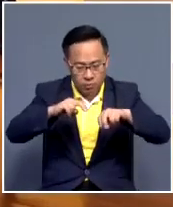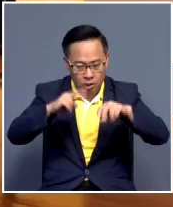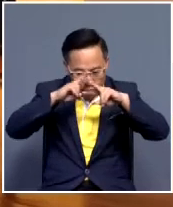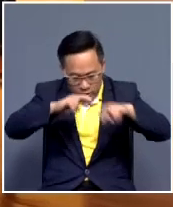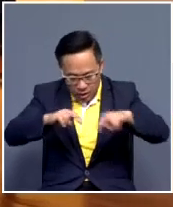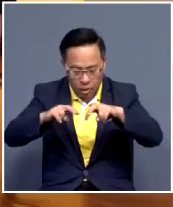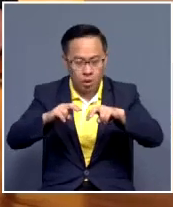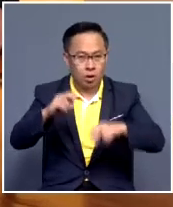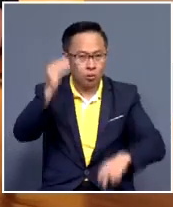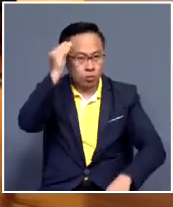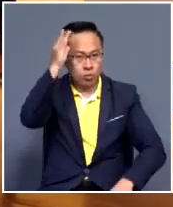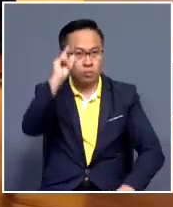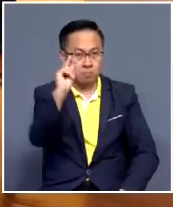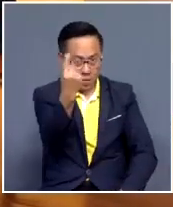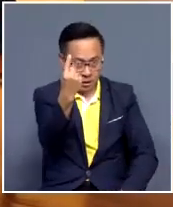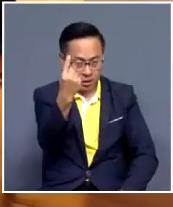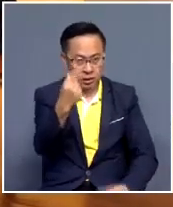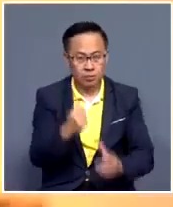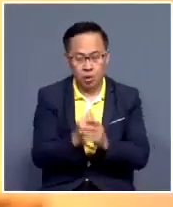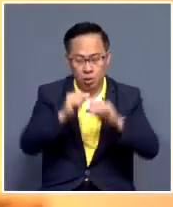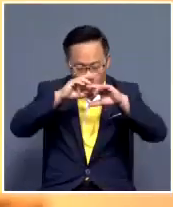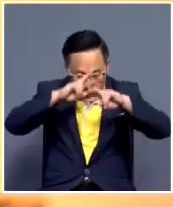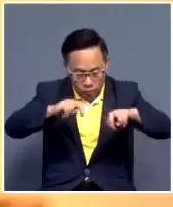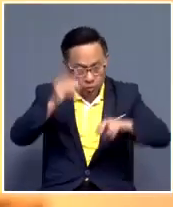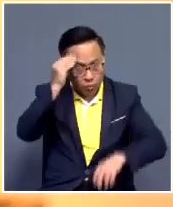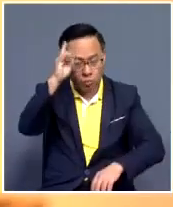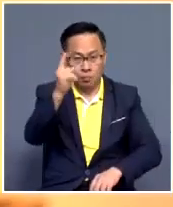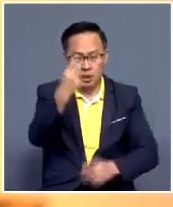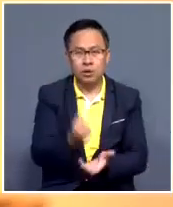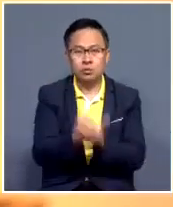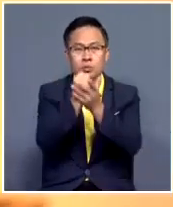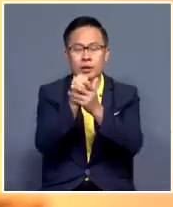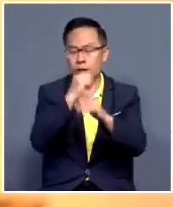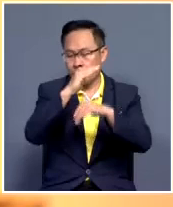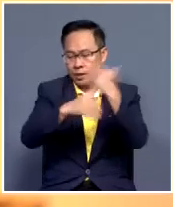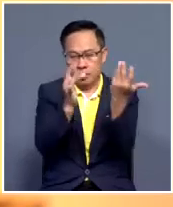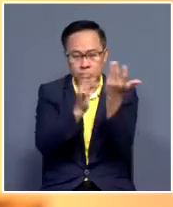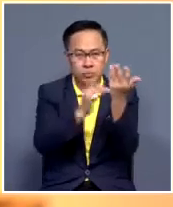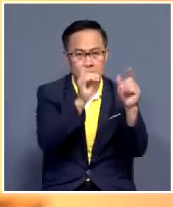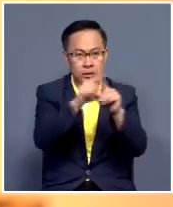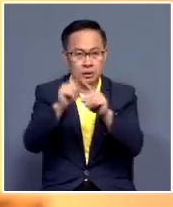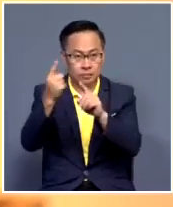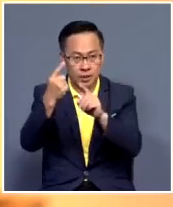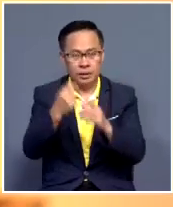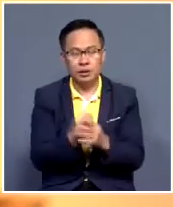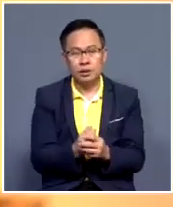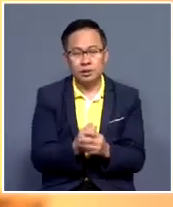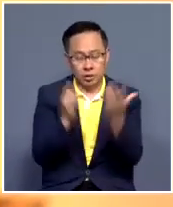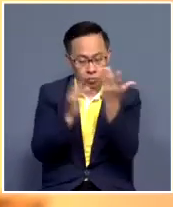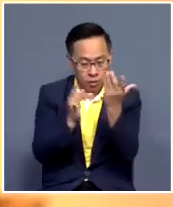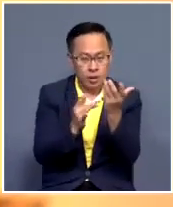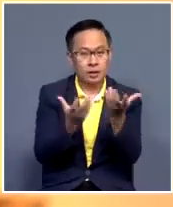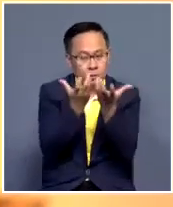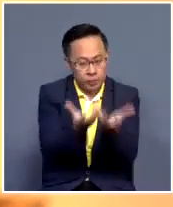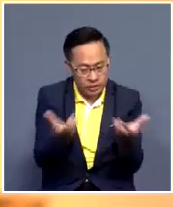ใหม่และองค์ความรู้ใหม่เนี่ยไปต่อยอดไปเป็นสร้างนวัตกรรมแล้วก็จากนวัตกรรมนั้นก็ต้องเอาไปสร้างเป็นสิน